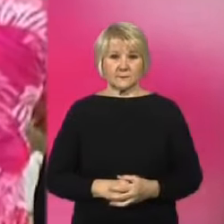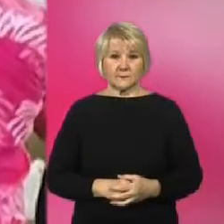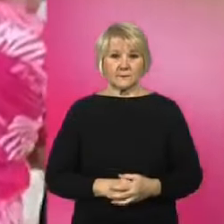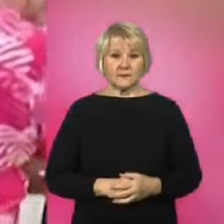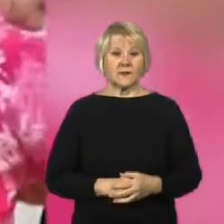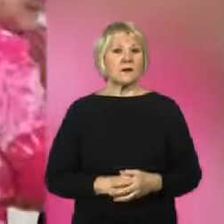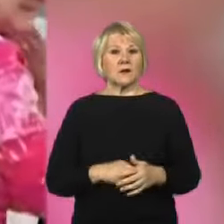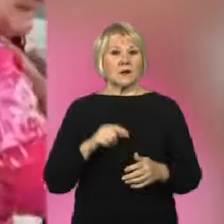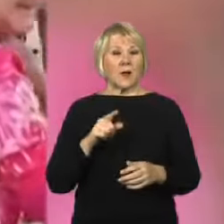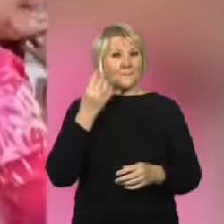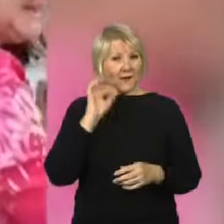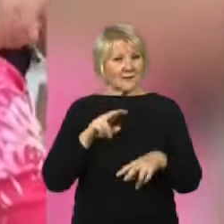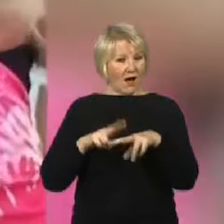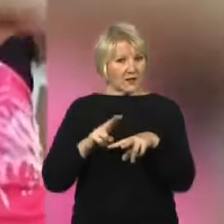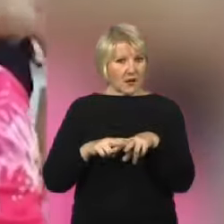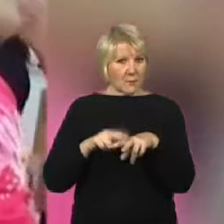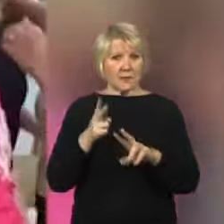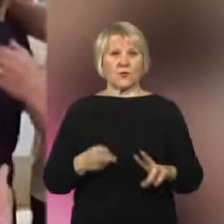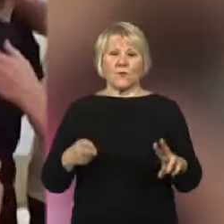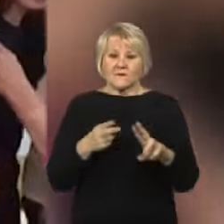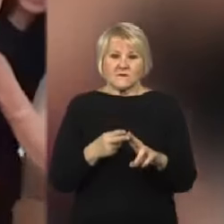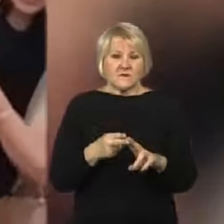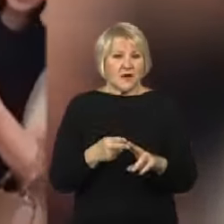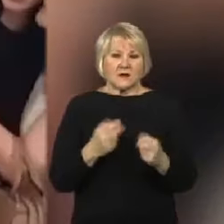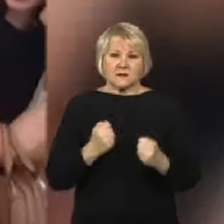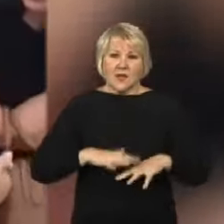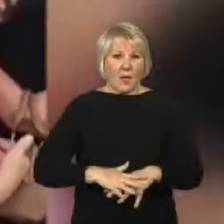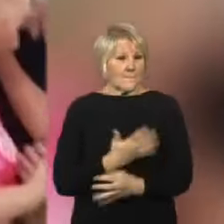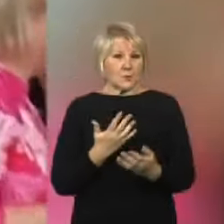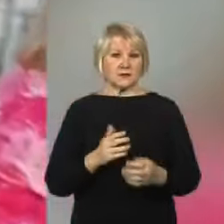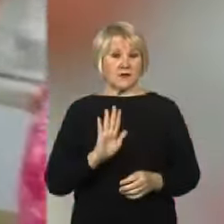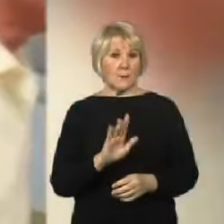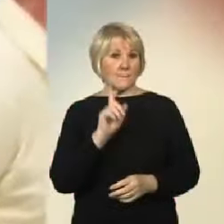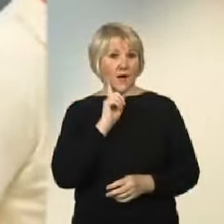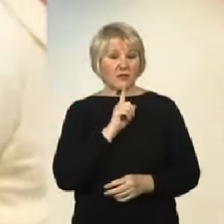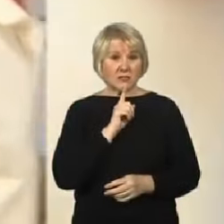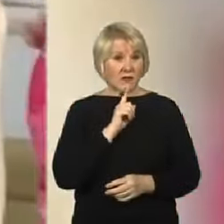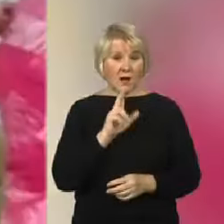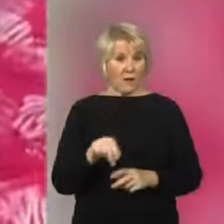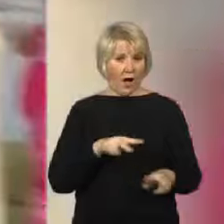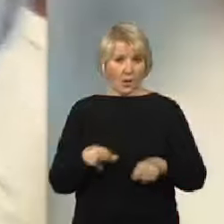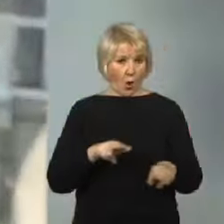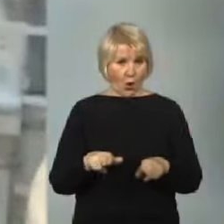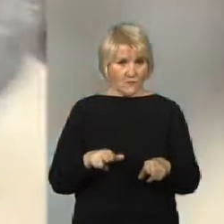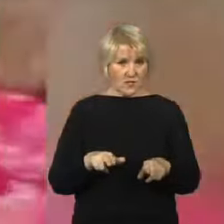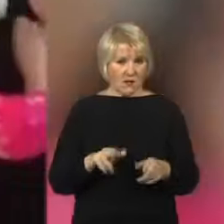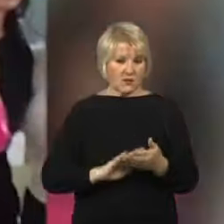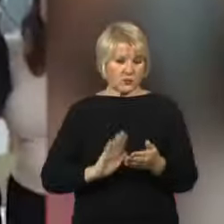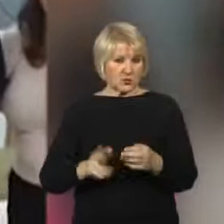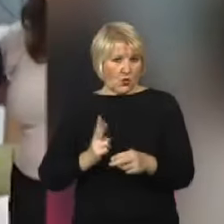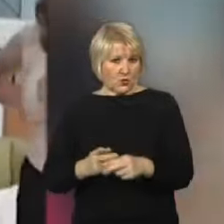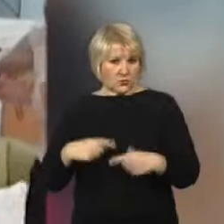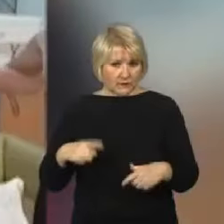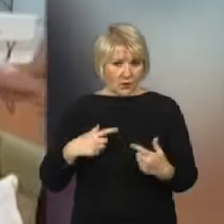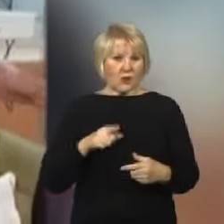Pro Nou Argamaniovou je to shledání obzvlášť emotivní. Její matka je v posledním stádiu rakoviny a přála si ještě